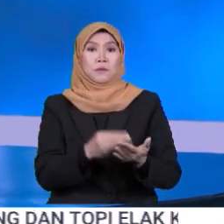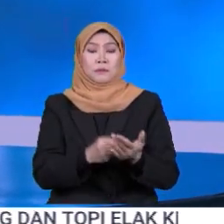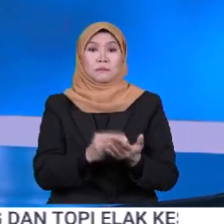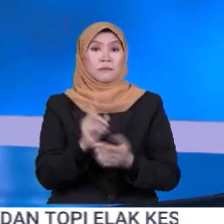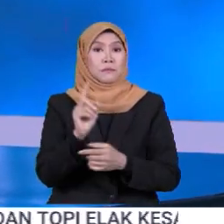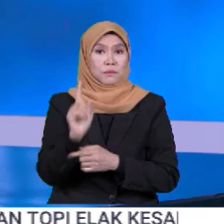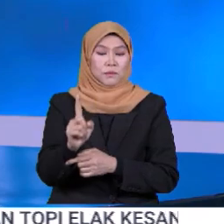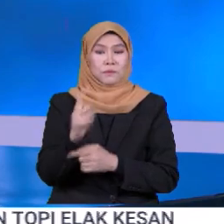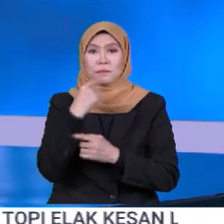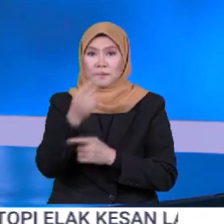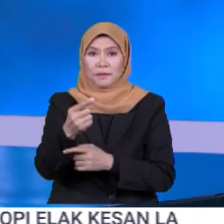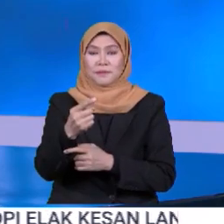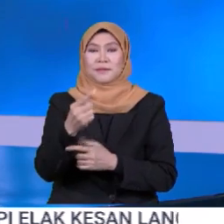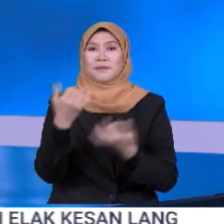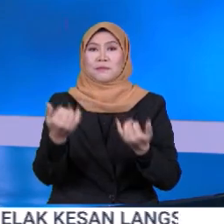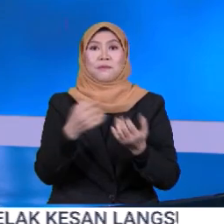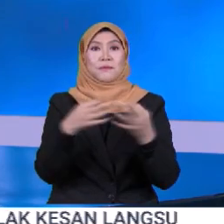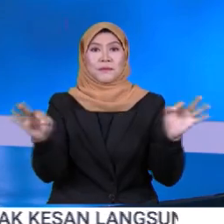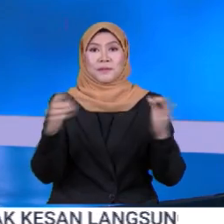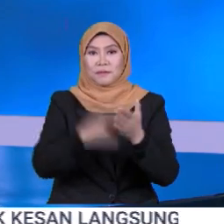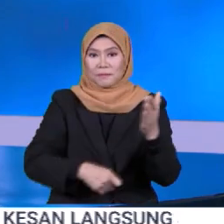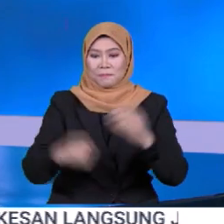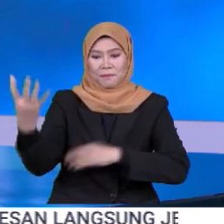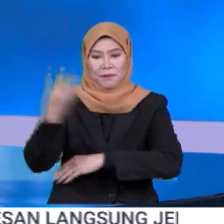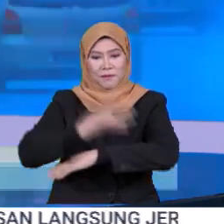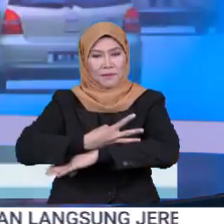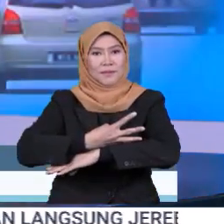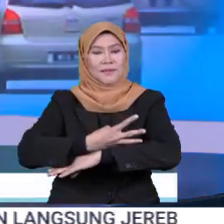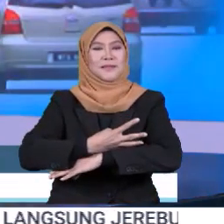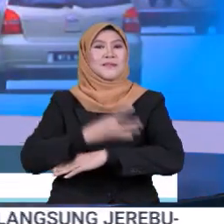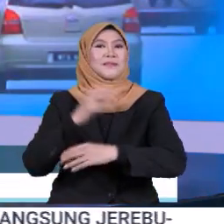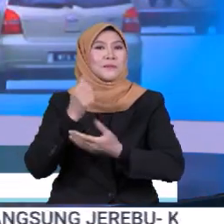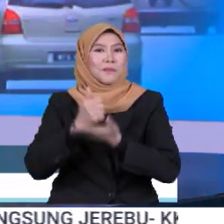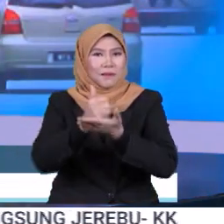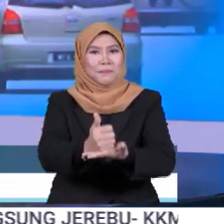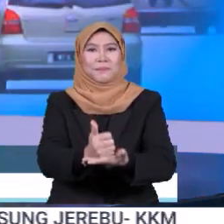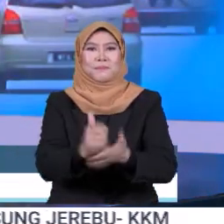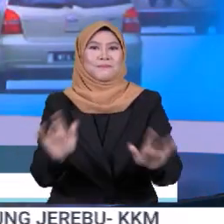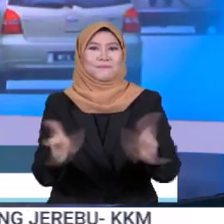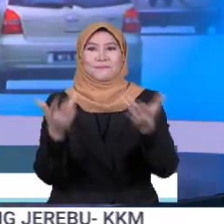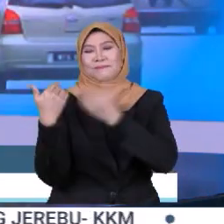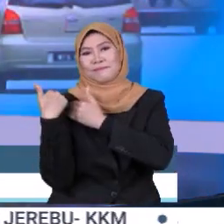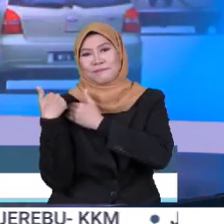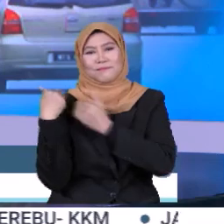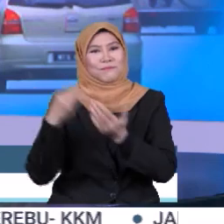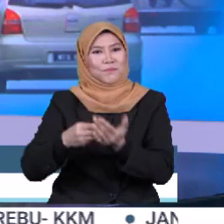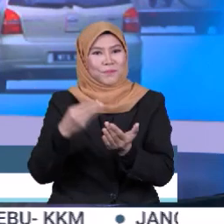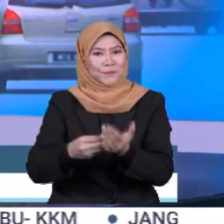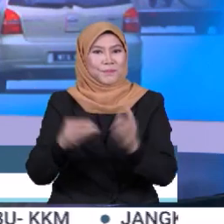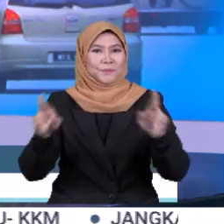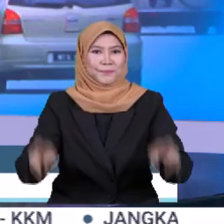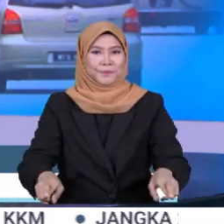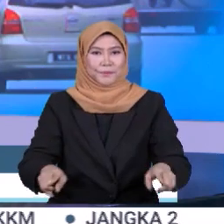Maslan berkata, pengecualian bayaran tol selama 4 hari itu merupakan ikhtiar membantu meringankan beban kewangan rakyat.